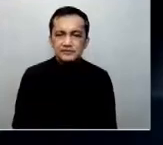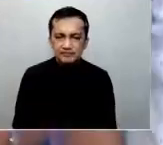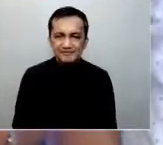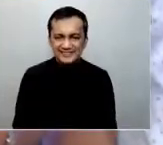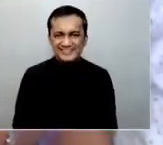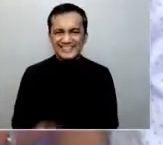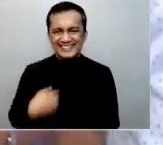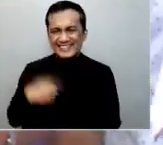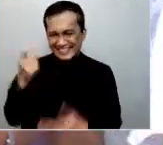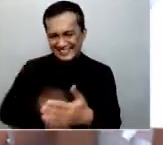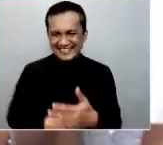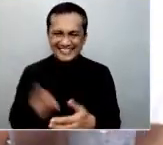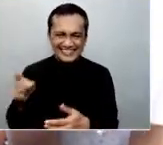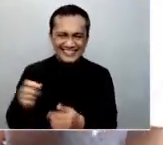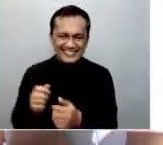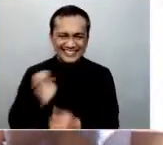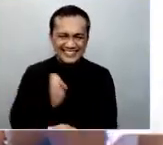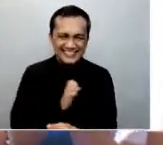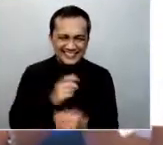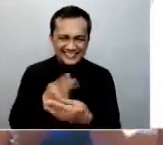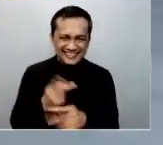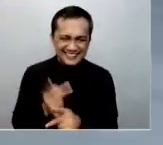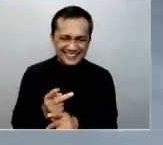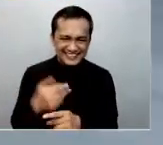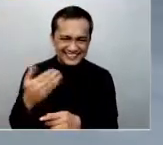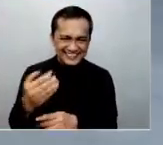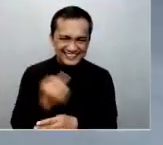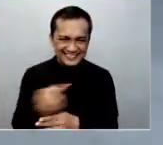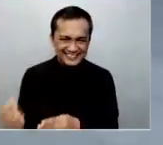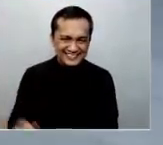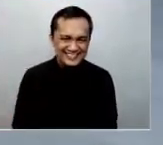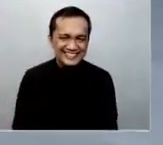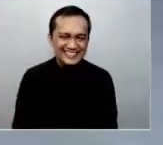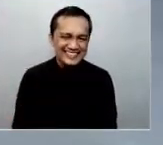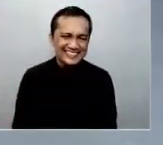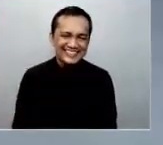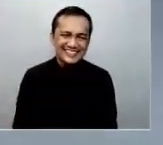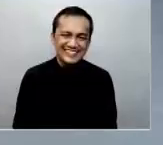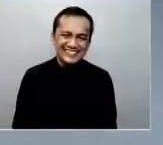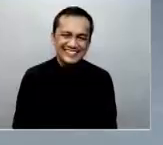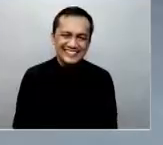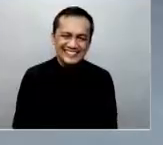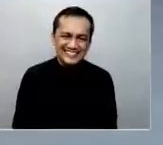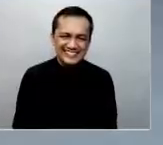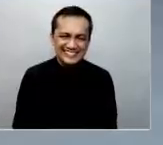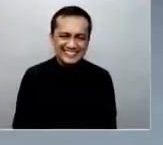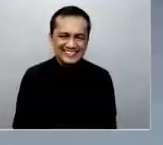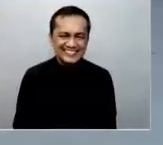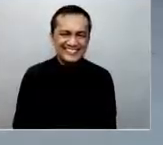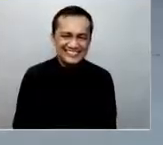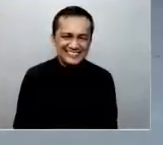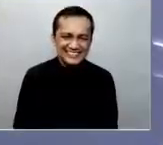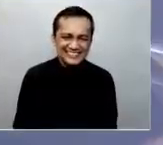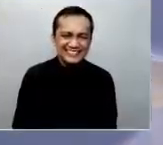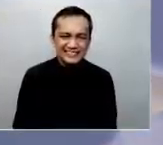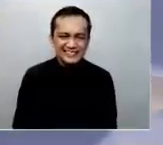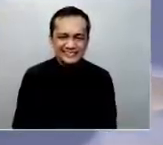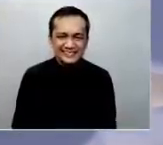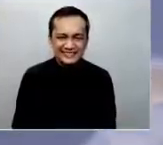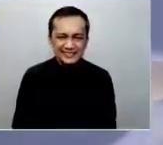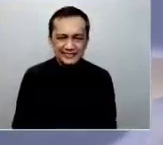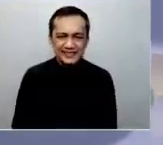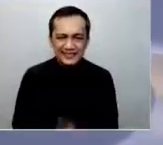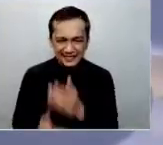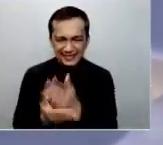executive producer natin next week. Yes! Kailangan ko tikmo nito. Hint, hint. Ayan. Mahati na lang tayo, kunyari.